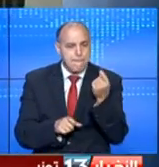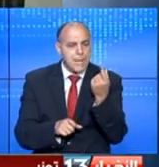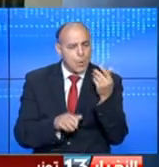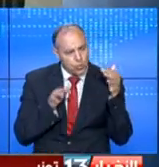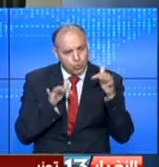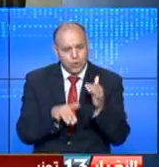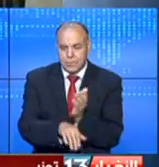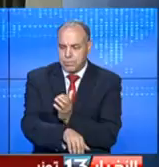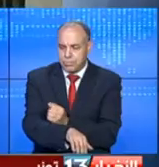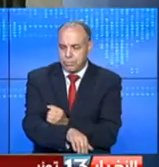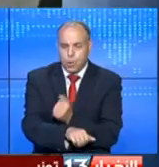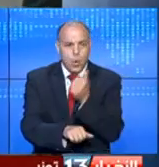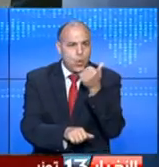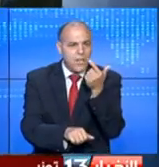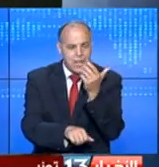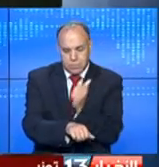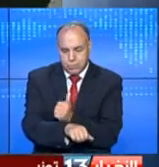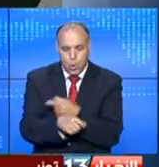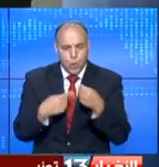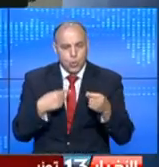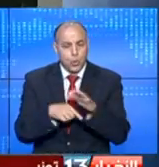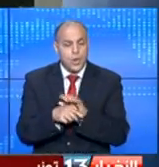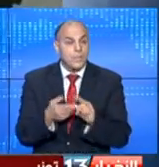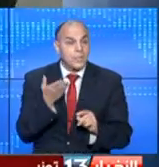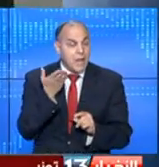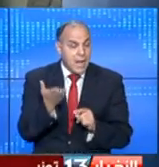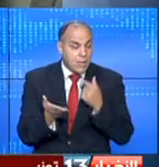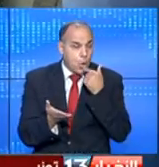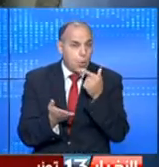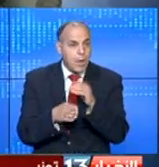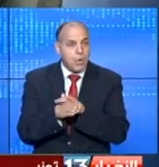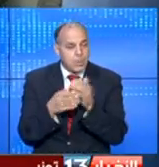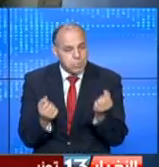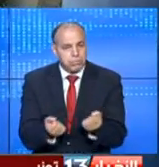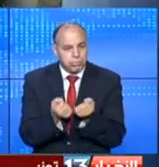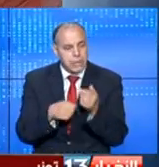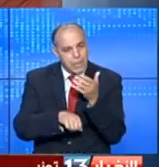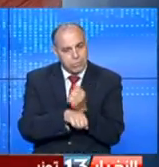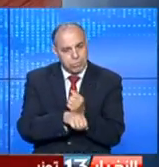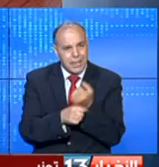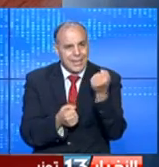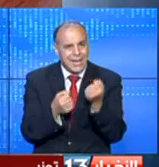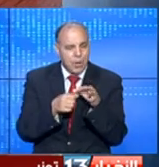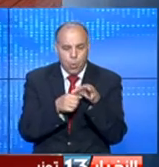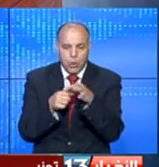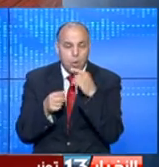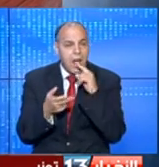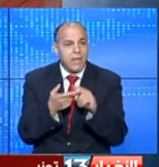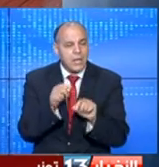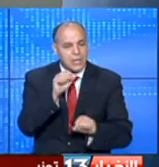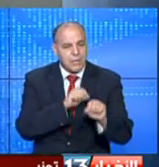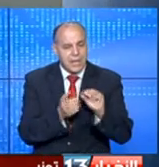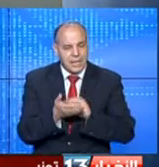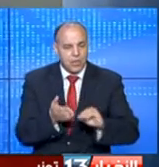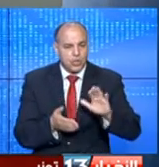المواطنين لتلقي الجرعتي الأولى والثانية ضد فيروس كورونا، وذلك في إطار حملات التلقيح المتنقلة التي تنظمها